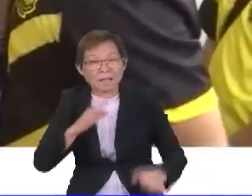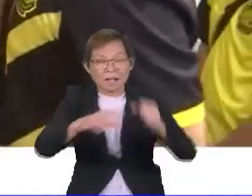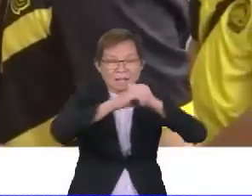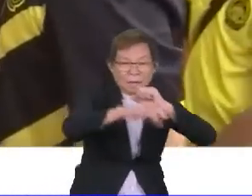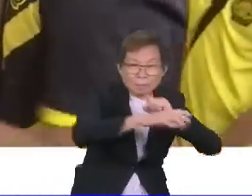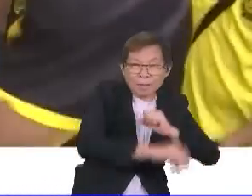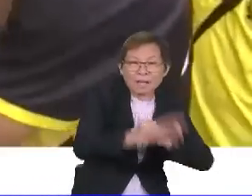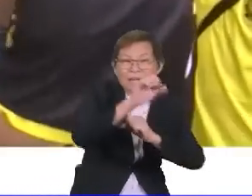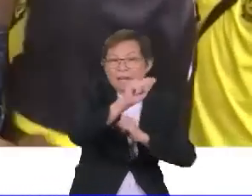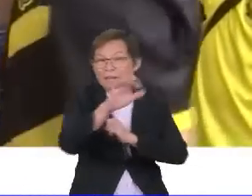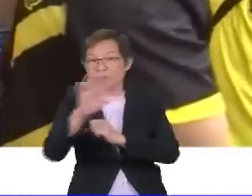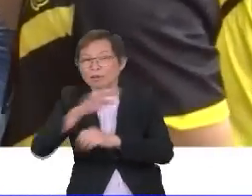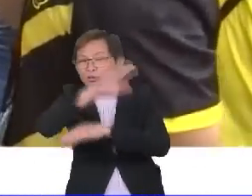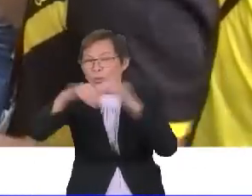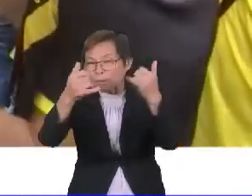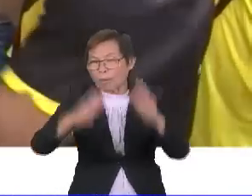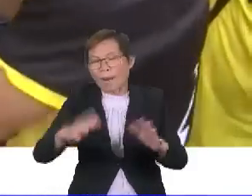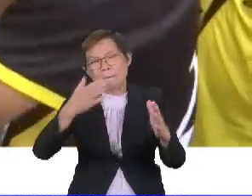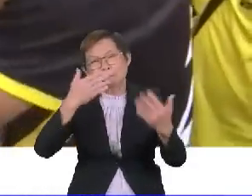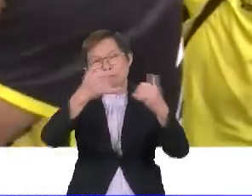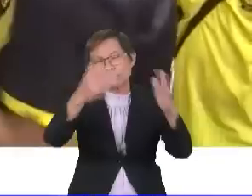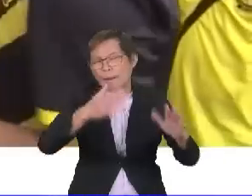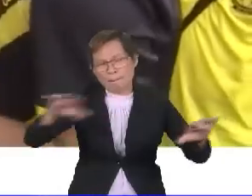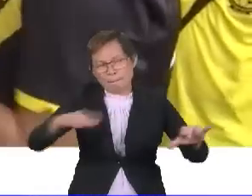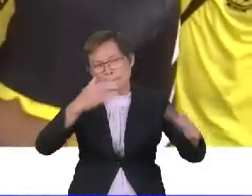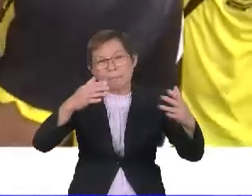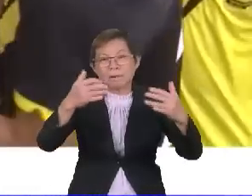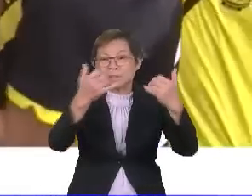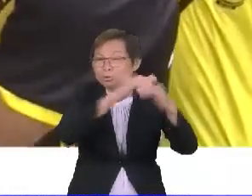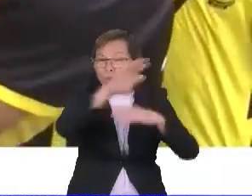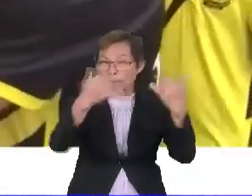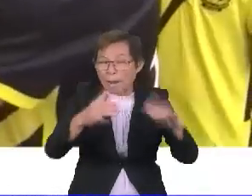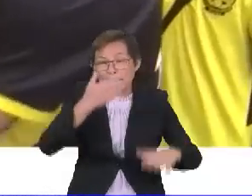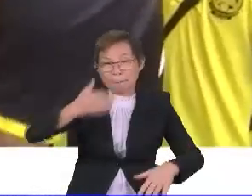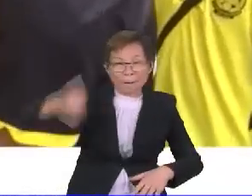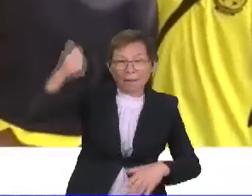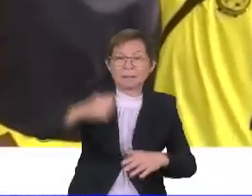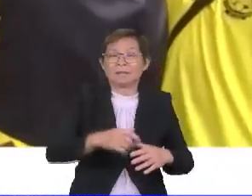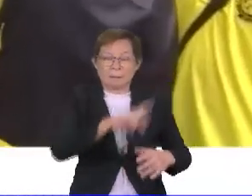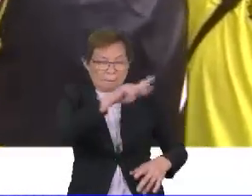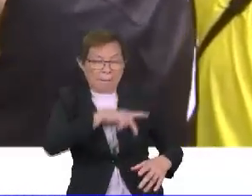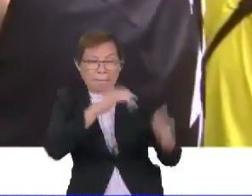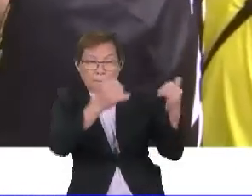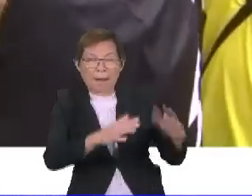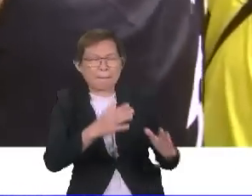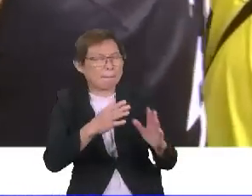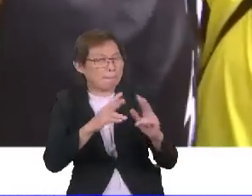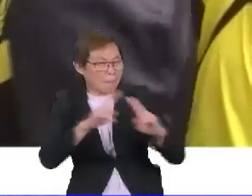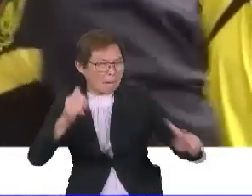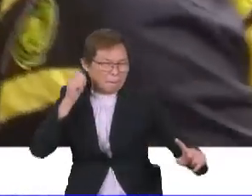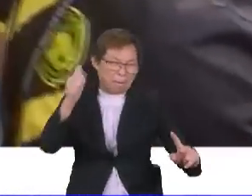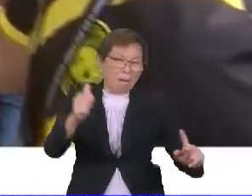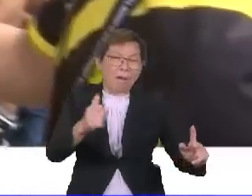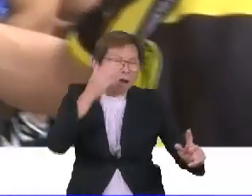campaign piala AFF kali ini semua pemain telah memberikan yang terbaik dan sejarah pribadi Siapakah atau pemain manakah yang paling menonjol dan